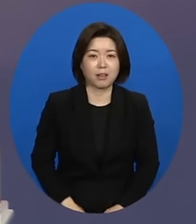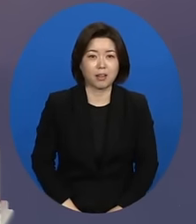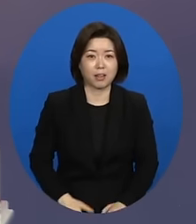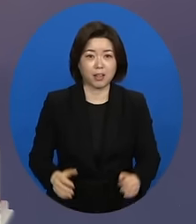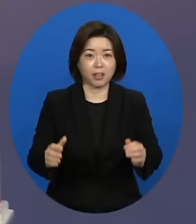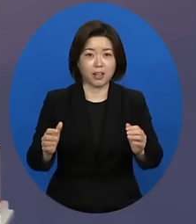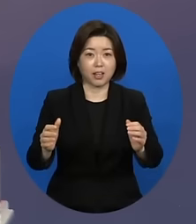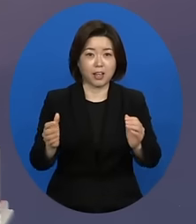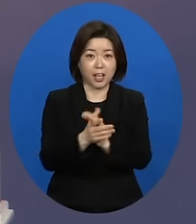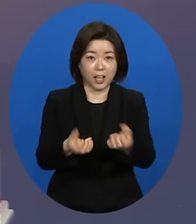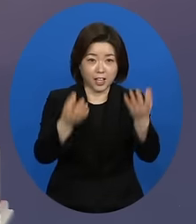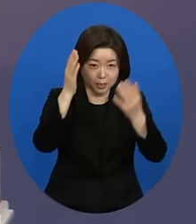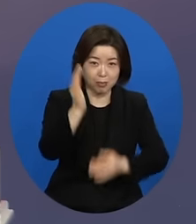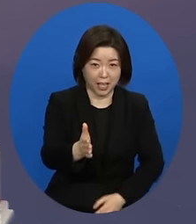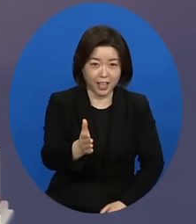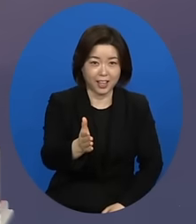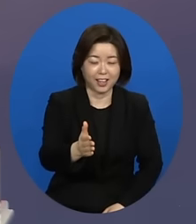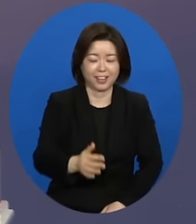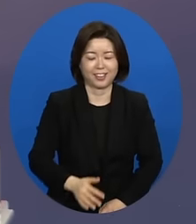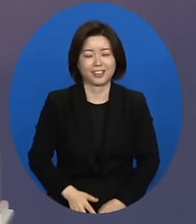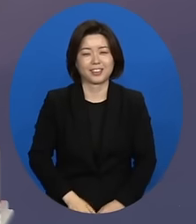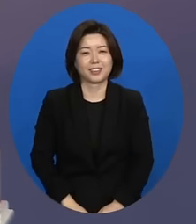할렐루야 하지 마세요.